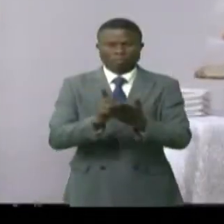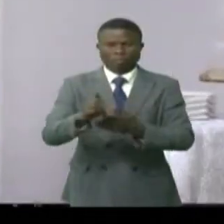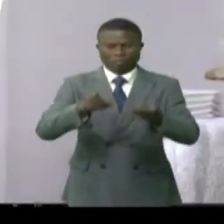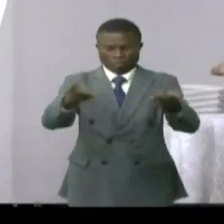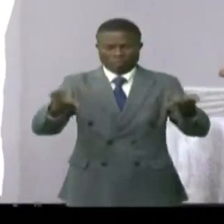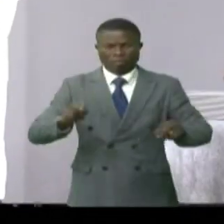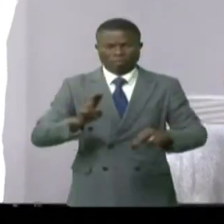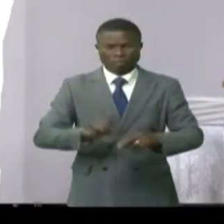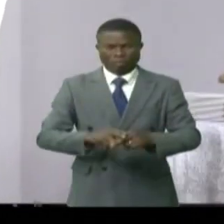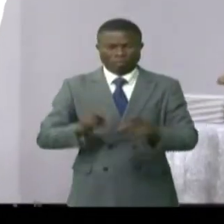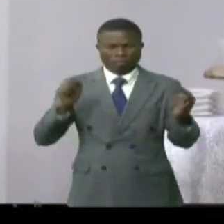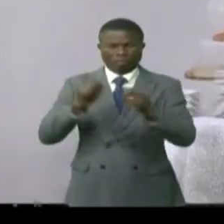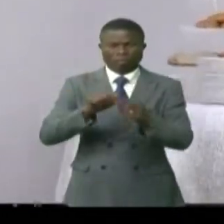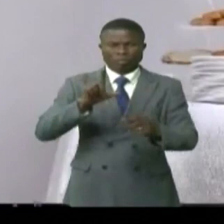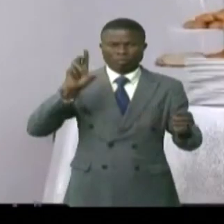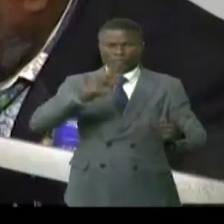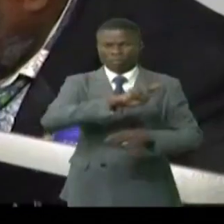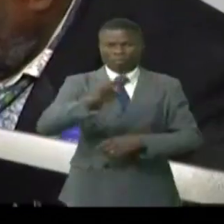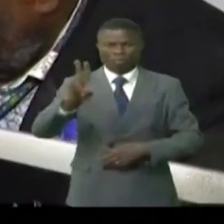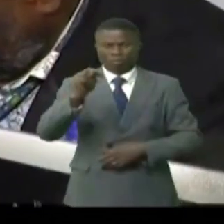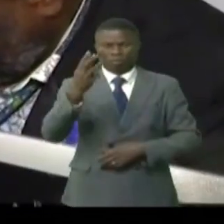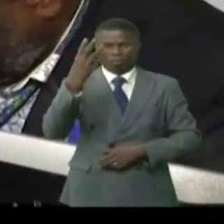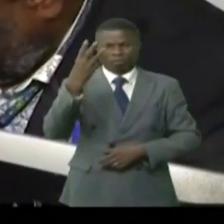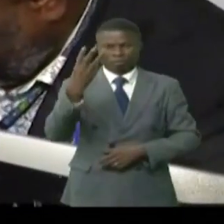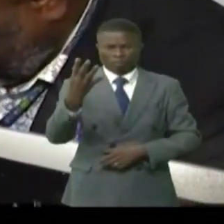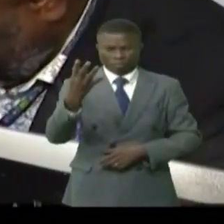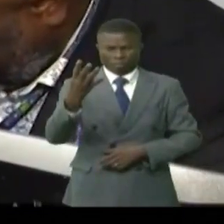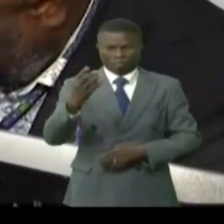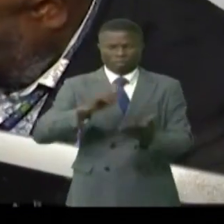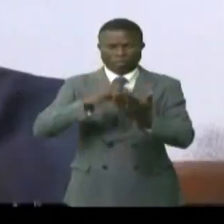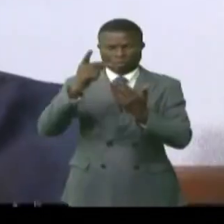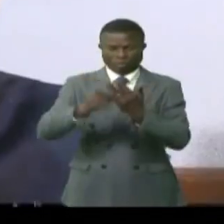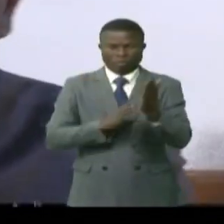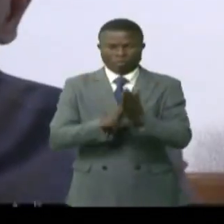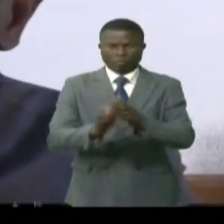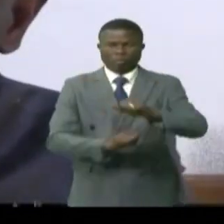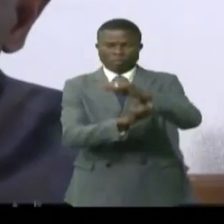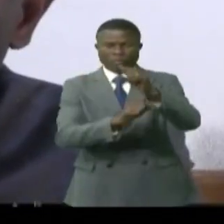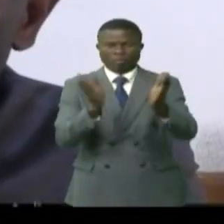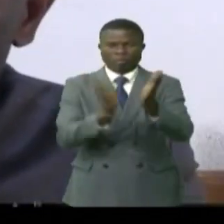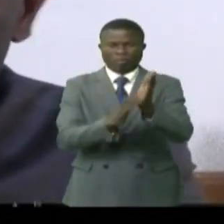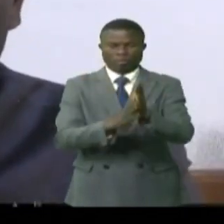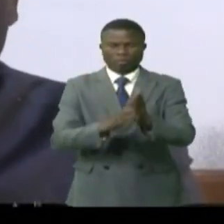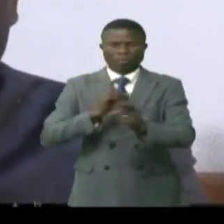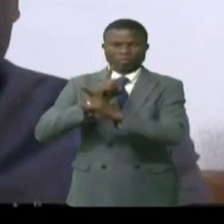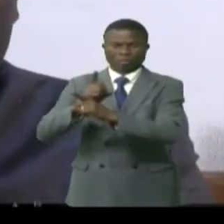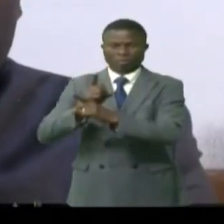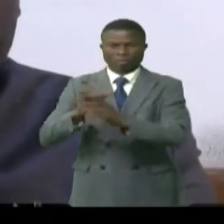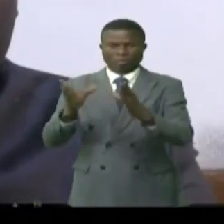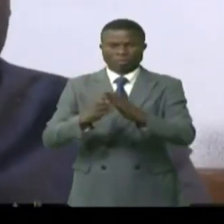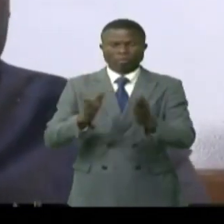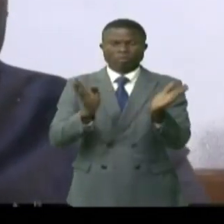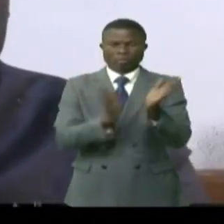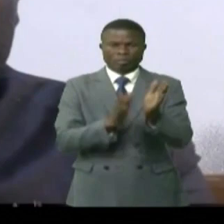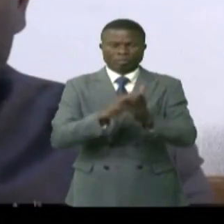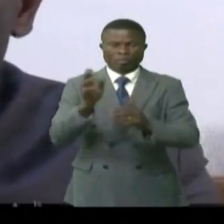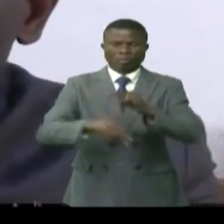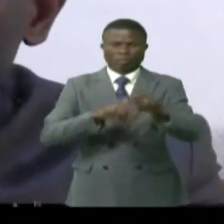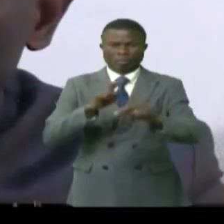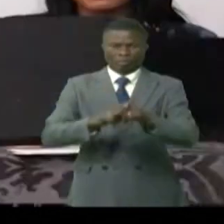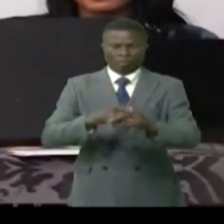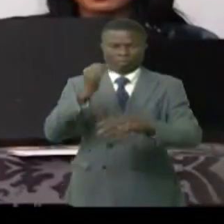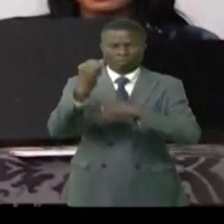fonciers d'ici 2024. En RDC, le projet est piloté par l'Institut de concert avec les institutions nationales